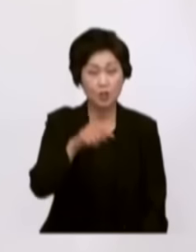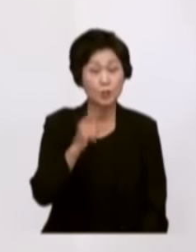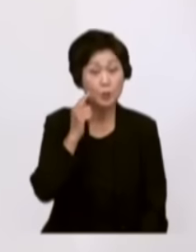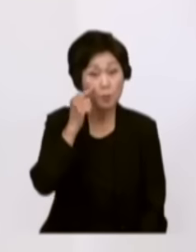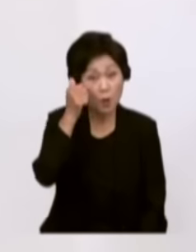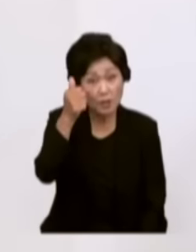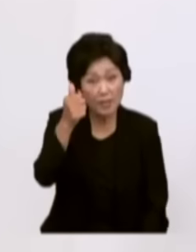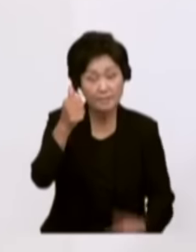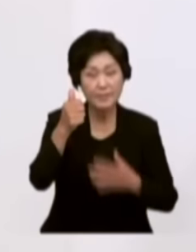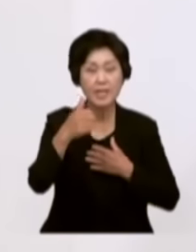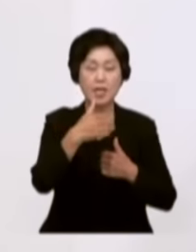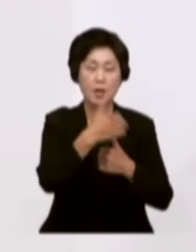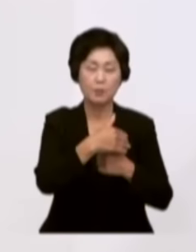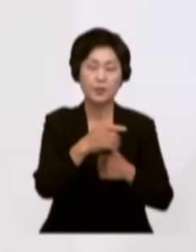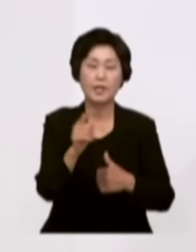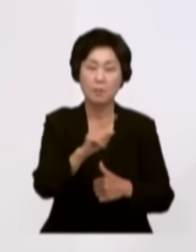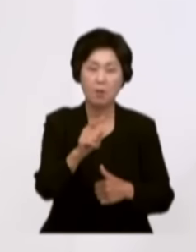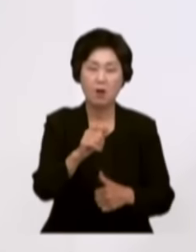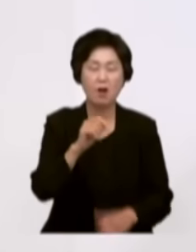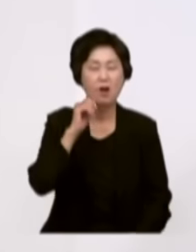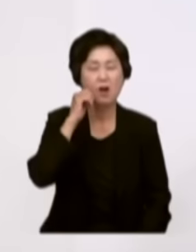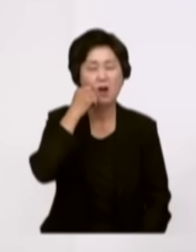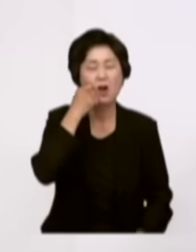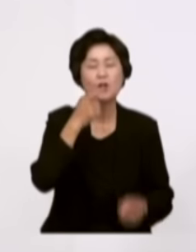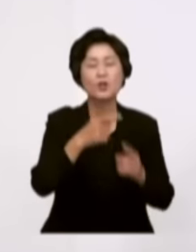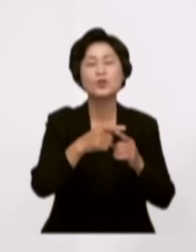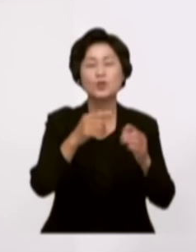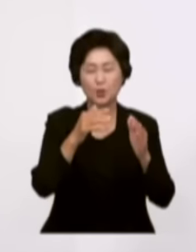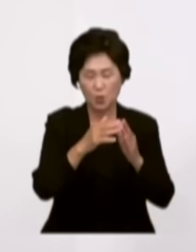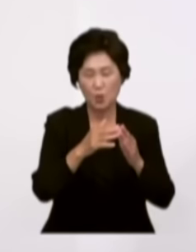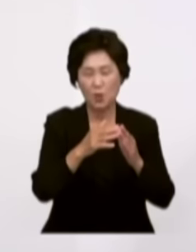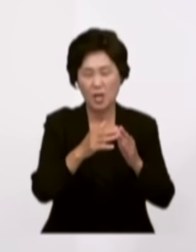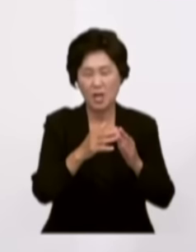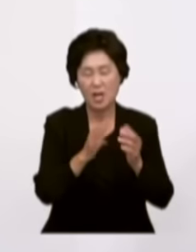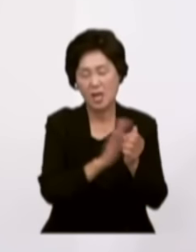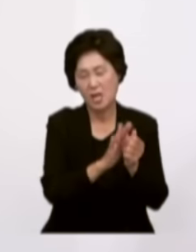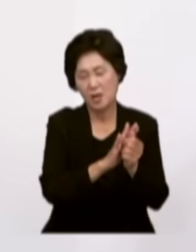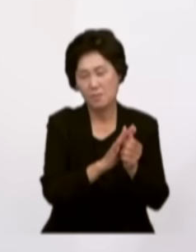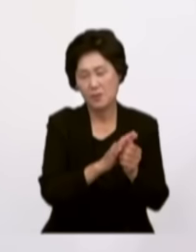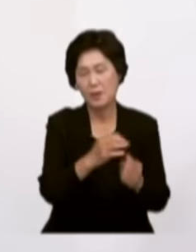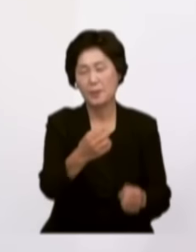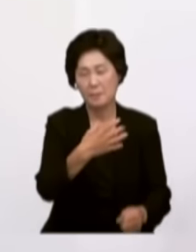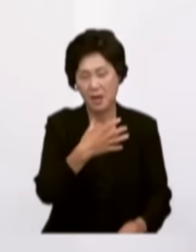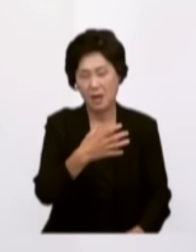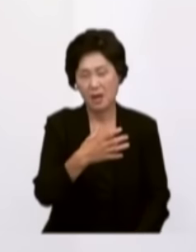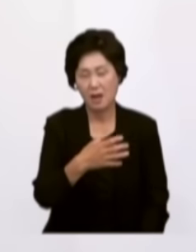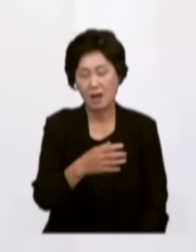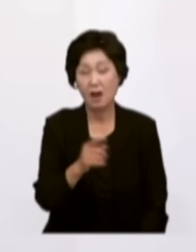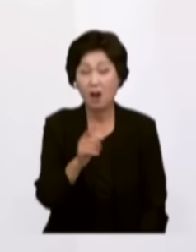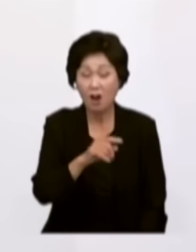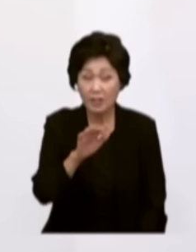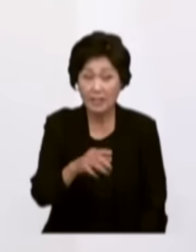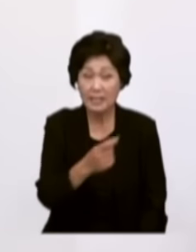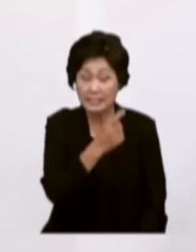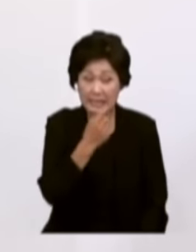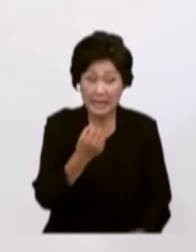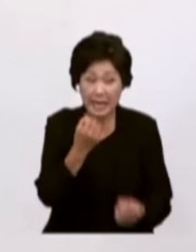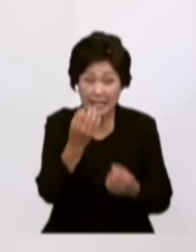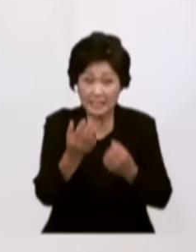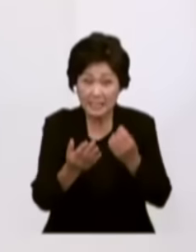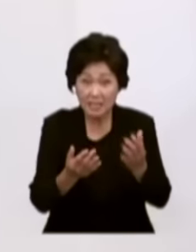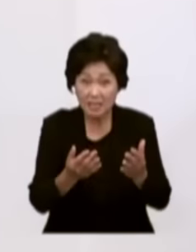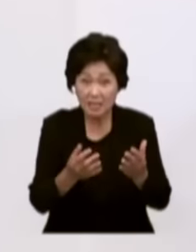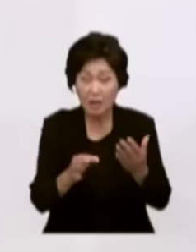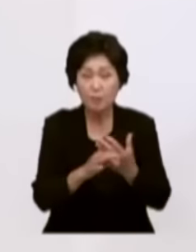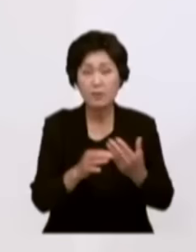저한테 부탁을 많이 하는 게 개척교회를 좀 많이 저보고 좀 아, 돌보네요. 예, 가서 예. 어디 가서 뭐 간증을 하라고 하면 아.